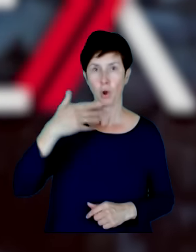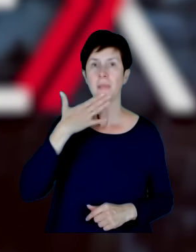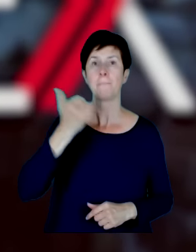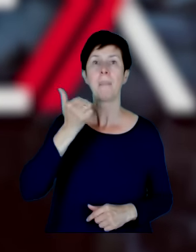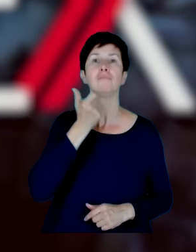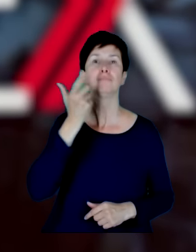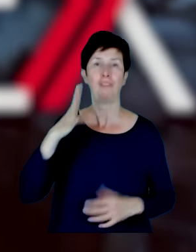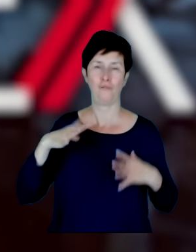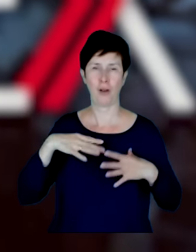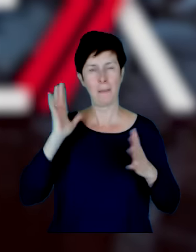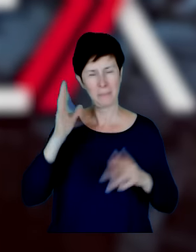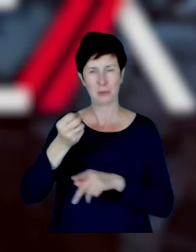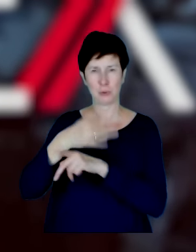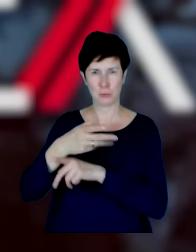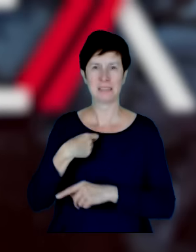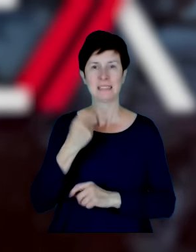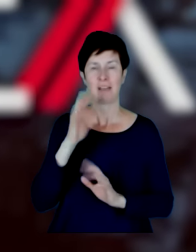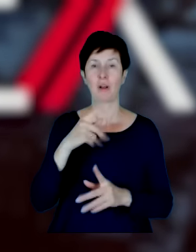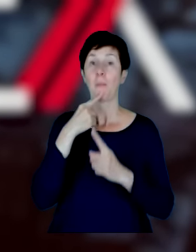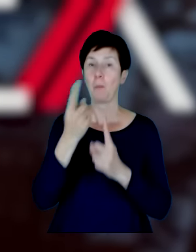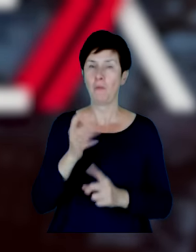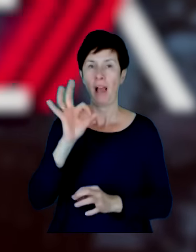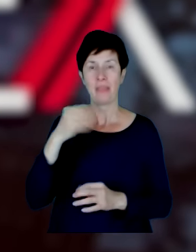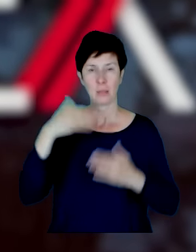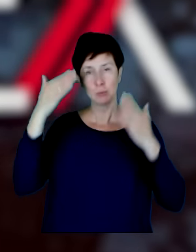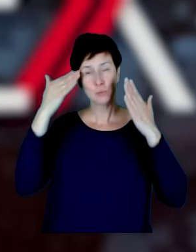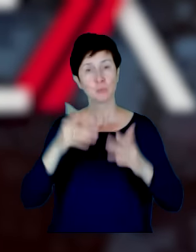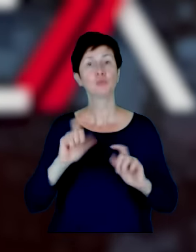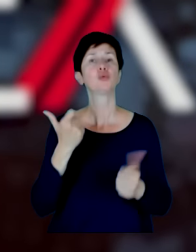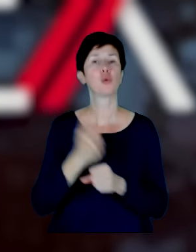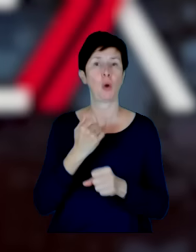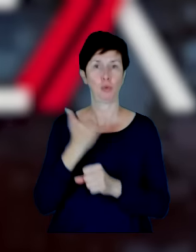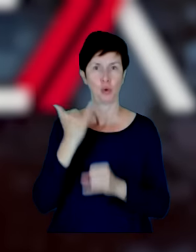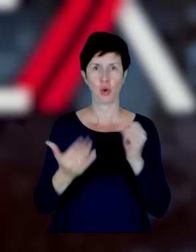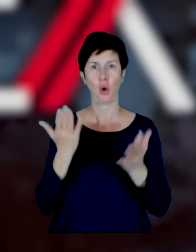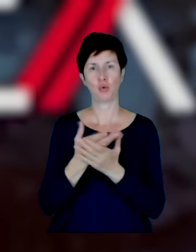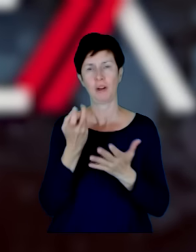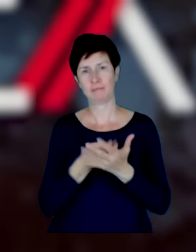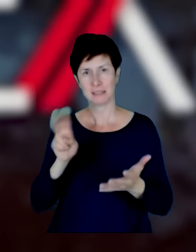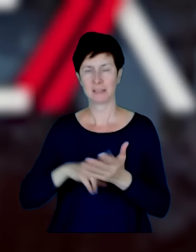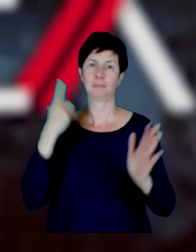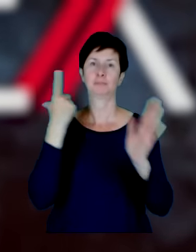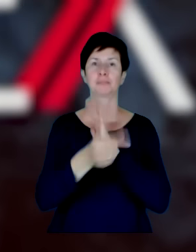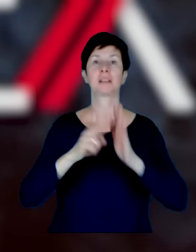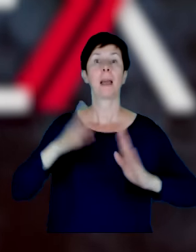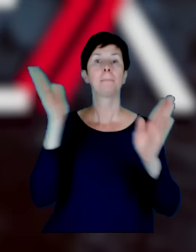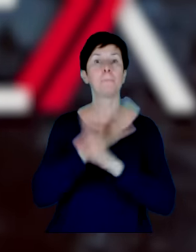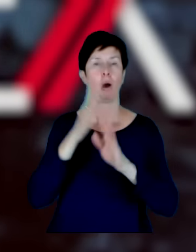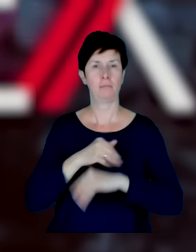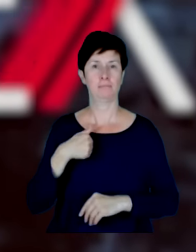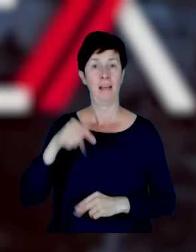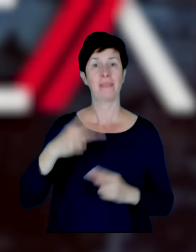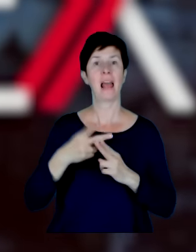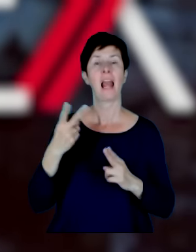słońcem o czym za chwilę w prognozie pogody teraz Skupmy się na tym co robić gdy już wstaniemy z kanapy i wyjdziemy na świeże powietrze w Plusie mamy kilka